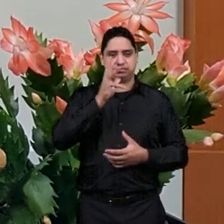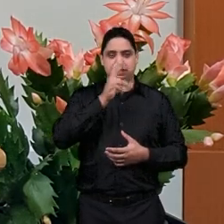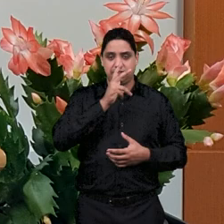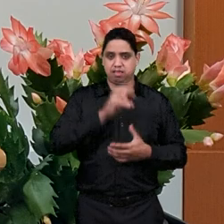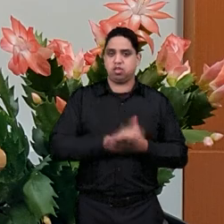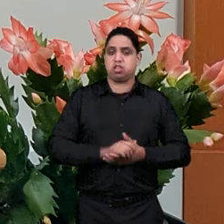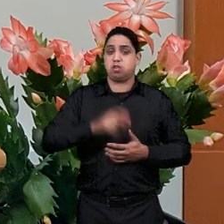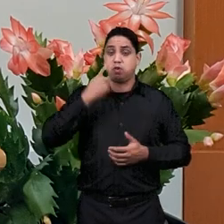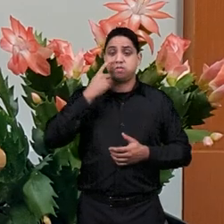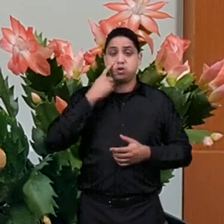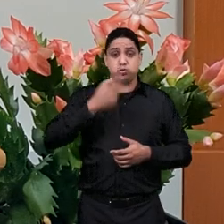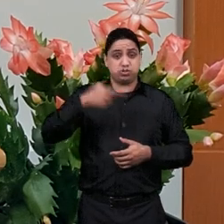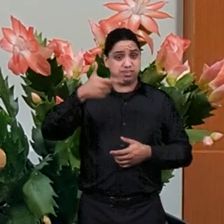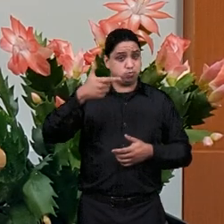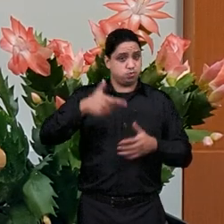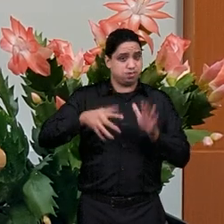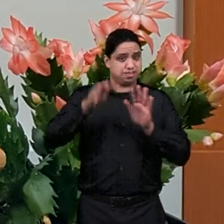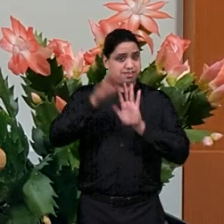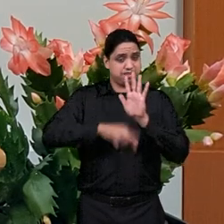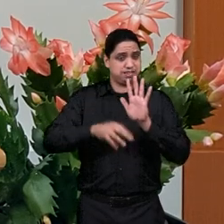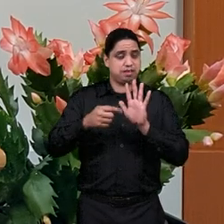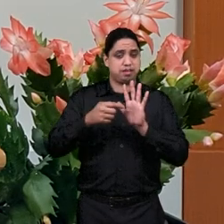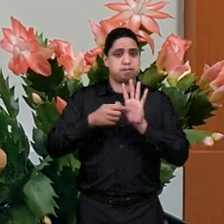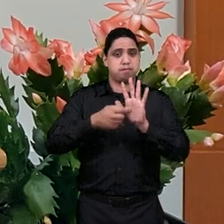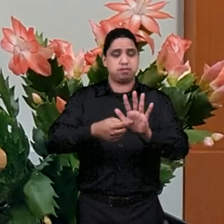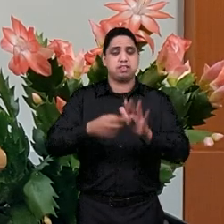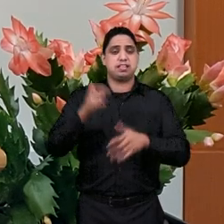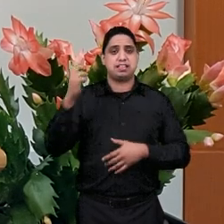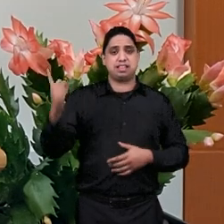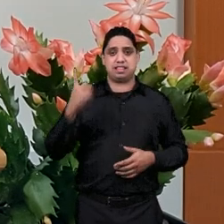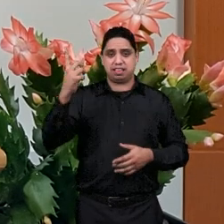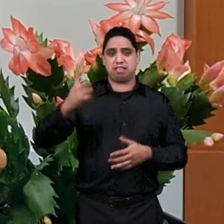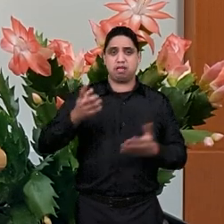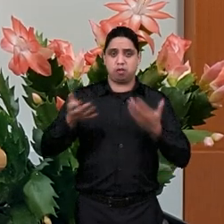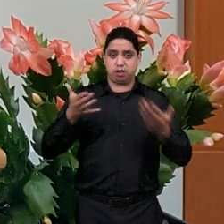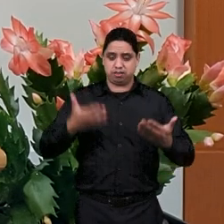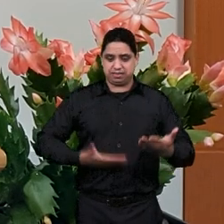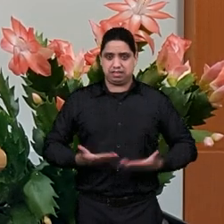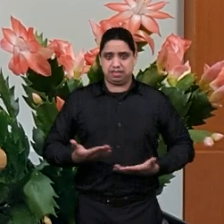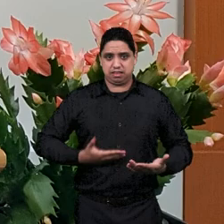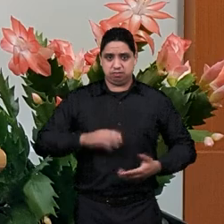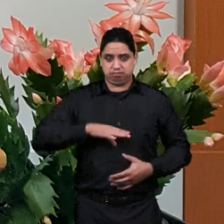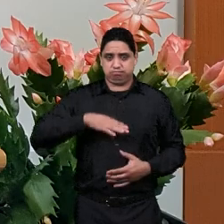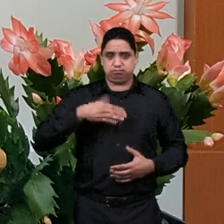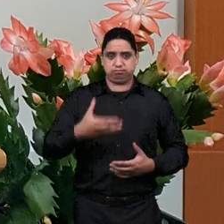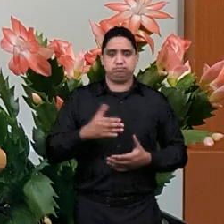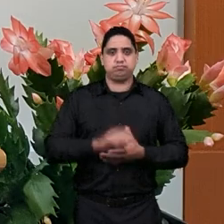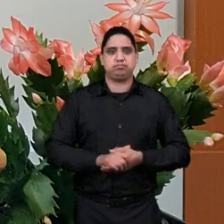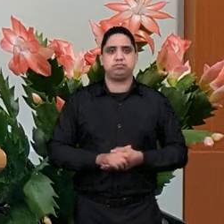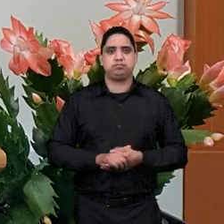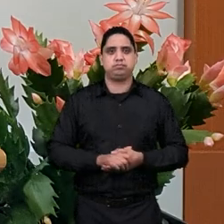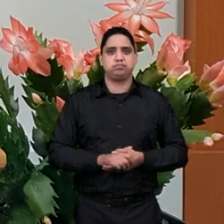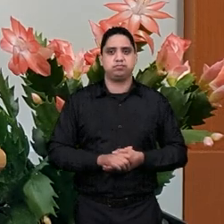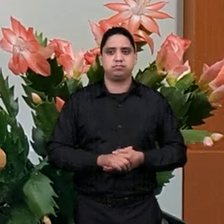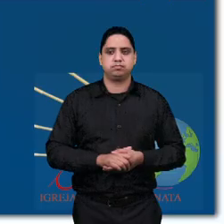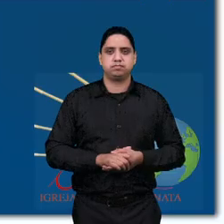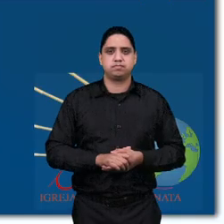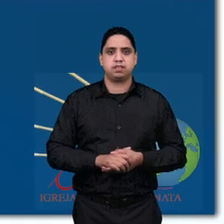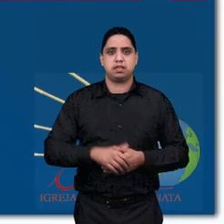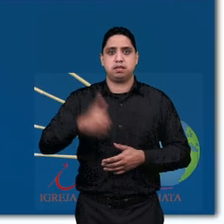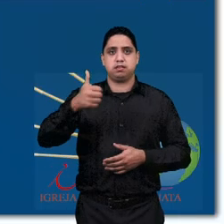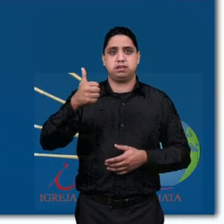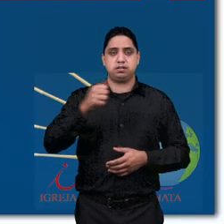à propos de David, comme un homme vaillant, qui nous dit, 1 Samuel 16,